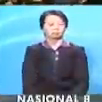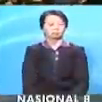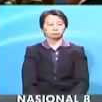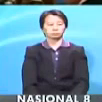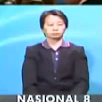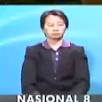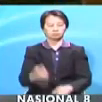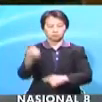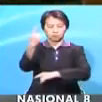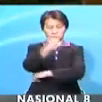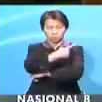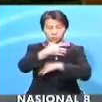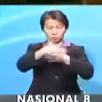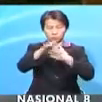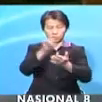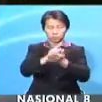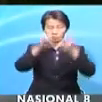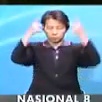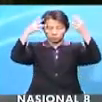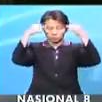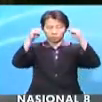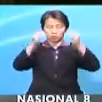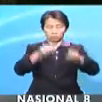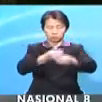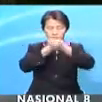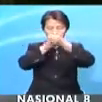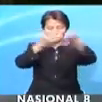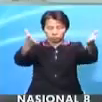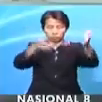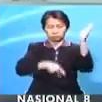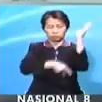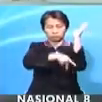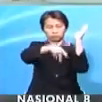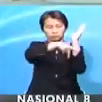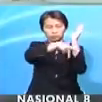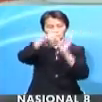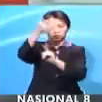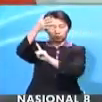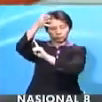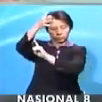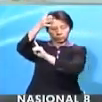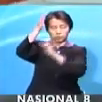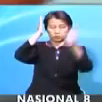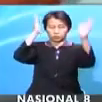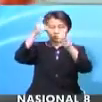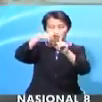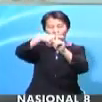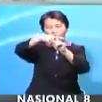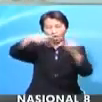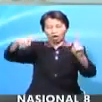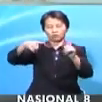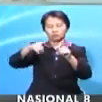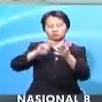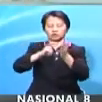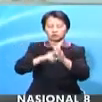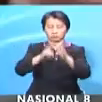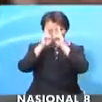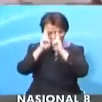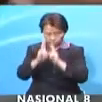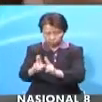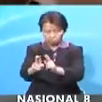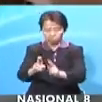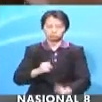selang sehari Perdana Menteri umumkan sidang tergempar palimat bendera Malaysia dikibarkan separuh tiang sebagai tanda hormat dan